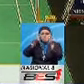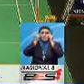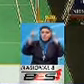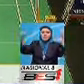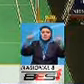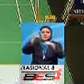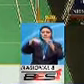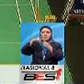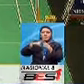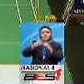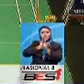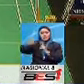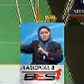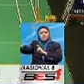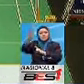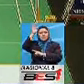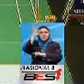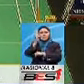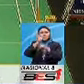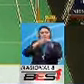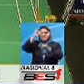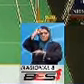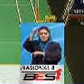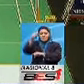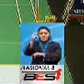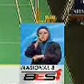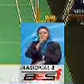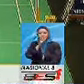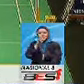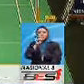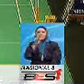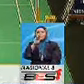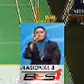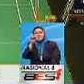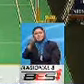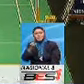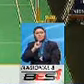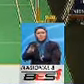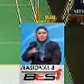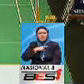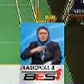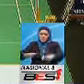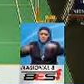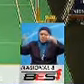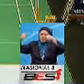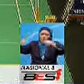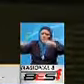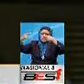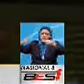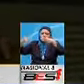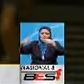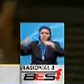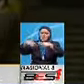pilihan kedua dari India k s Khan menerima tentangan sengit pada set pertama Iskandar yang beraksi